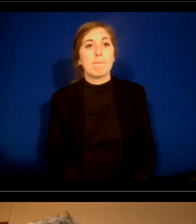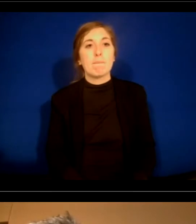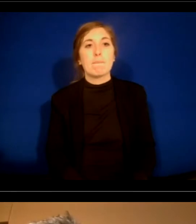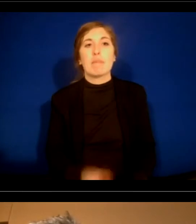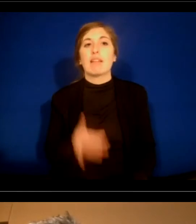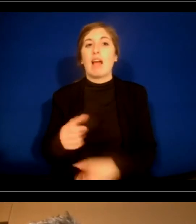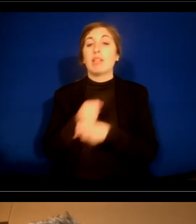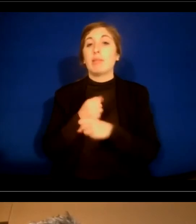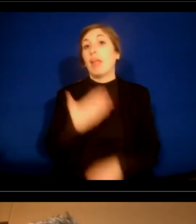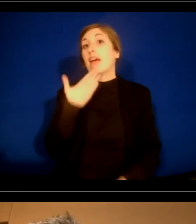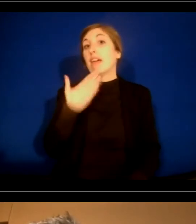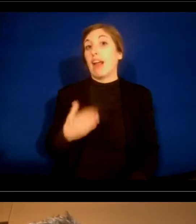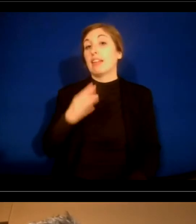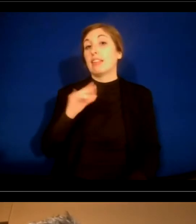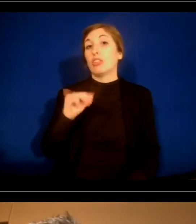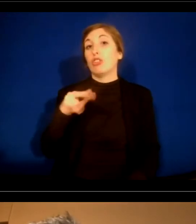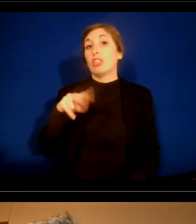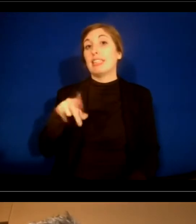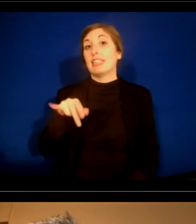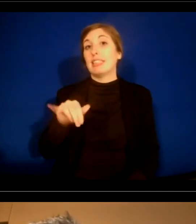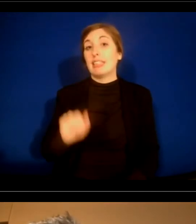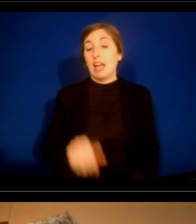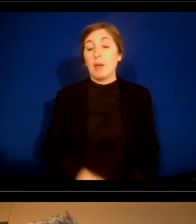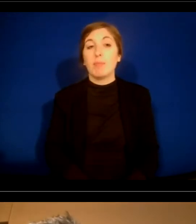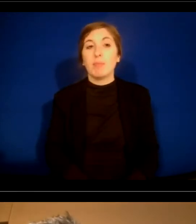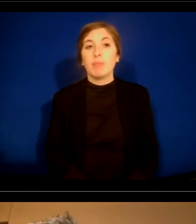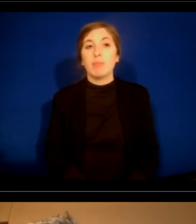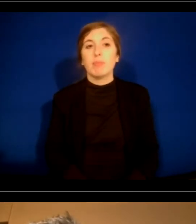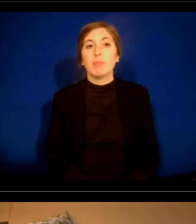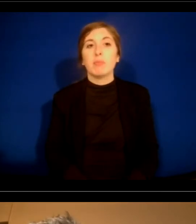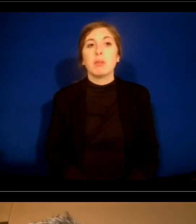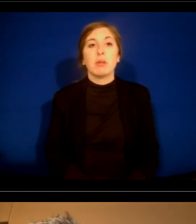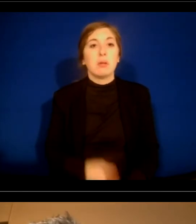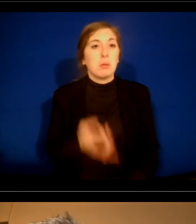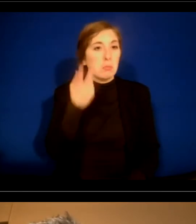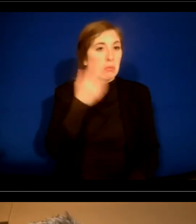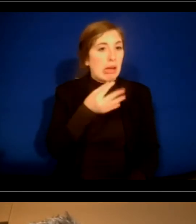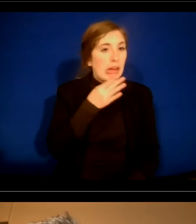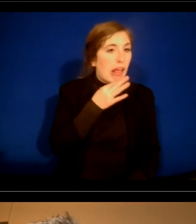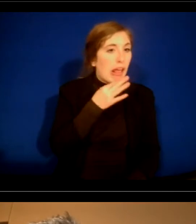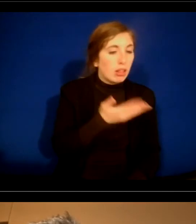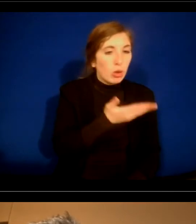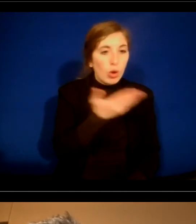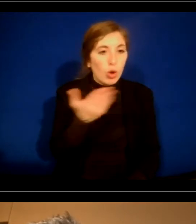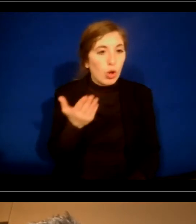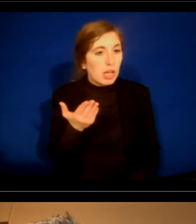Grazie Cinzia. Lascio eventualmente ai relatori